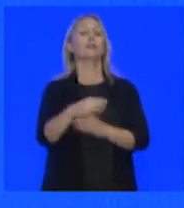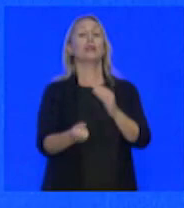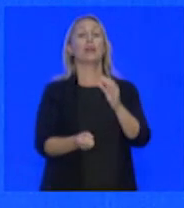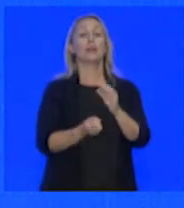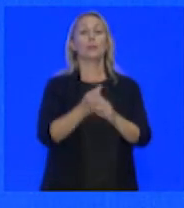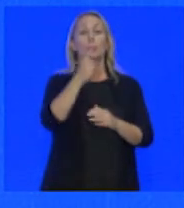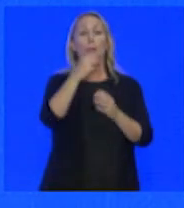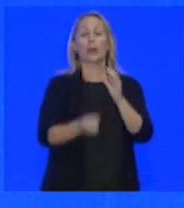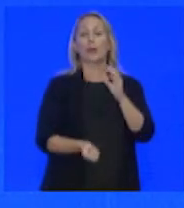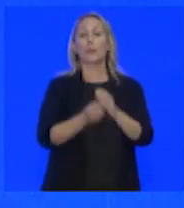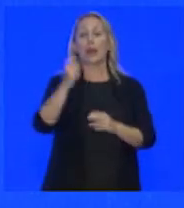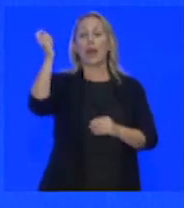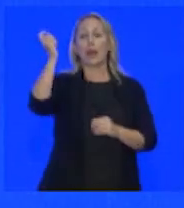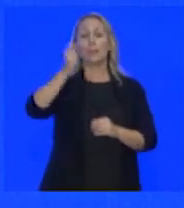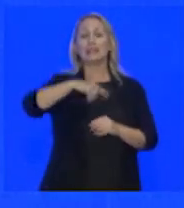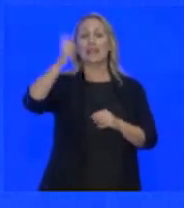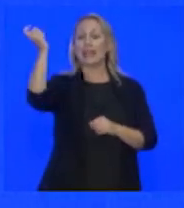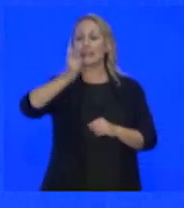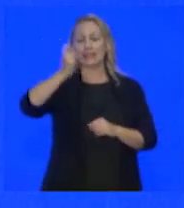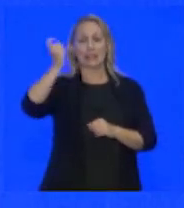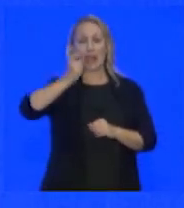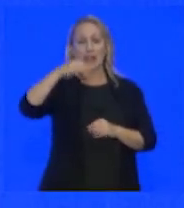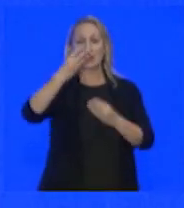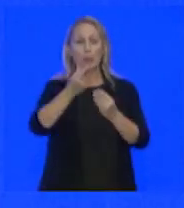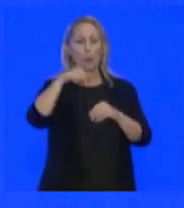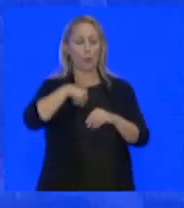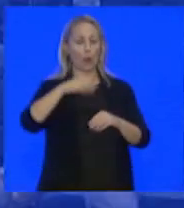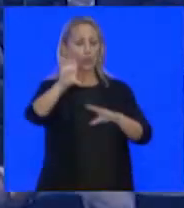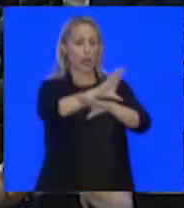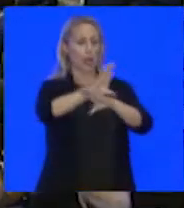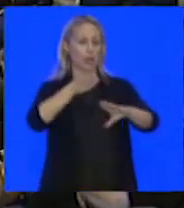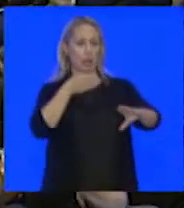νέες συντάξεις θα εκδίδεται ηλεκτρονικά χωρίς τη φυσική παρουσία του ασφαλισμένου.